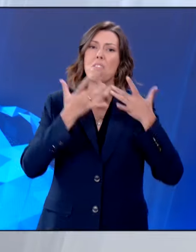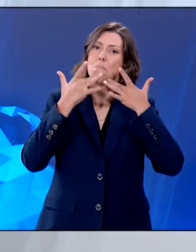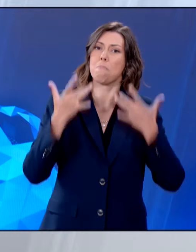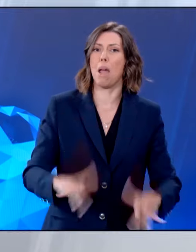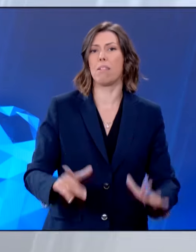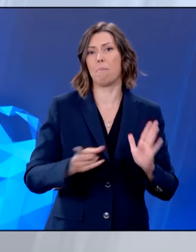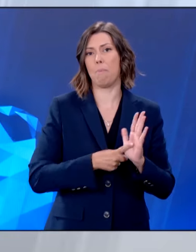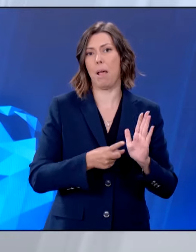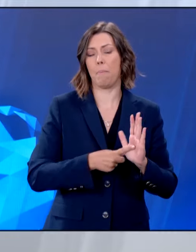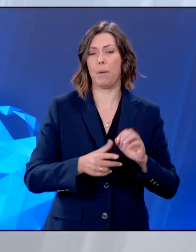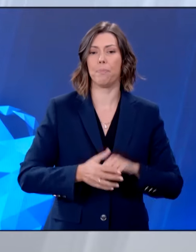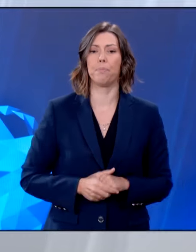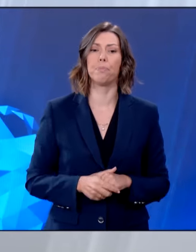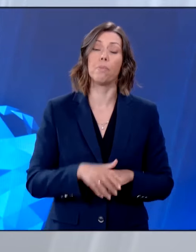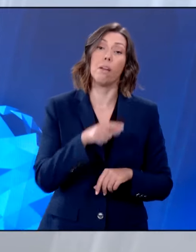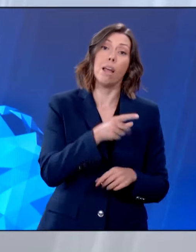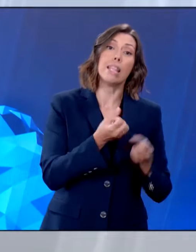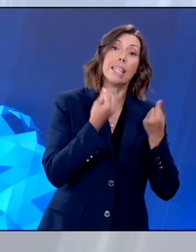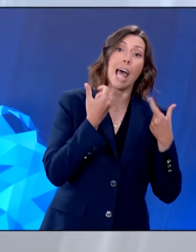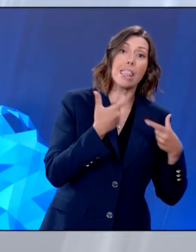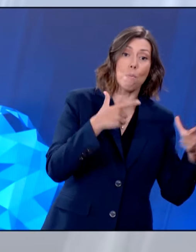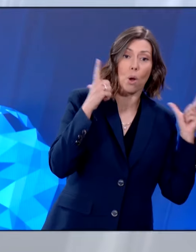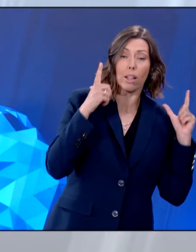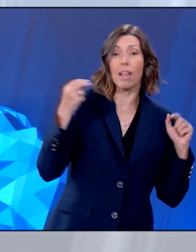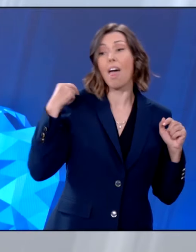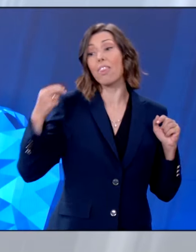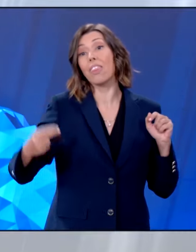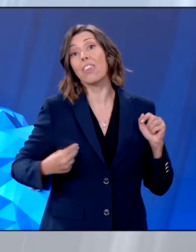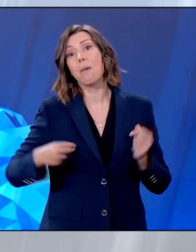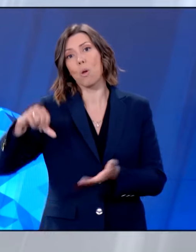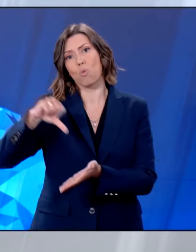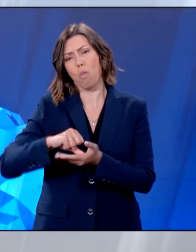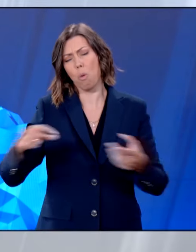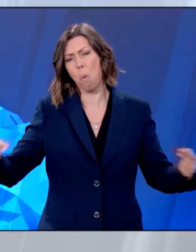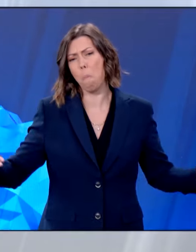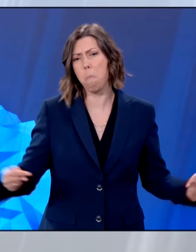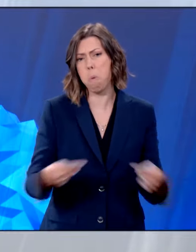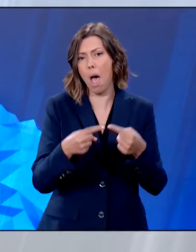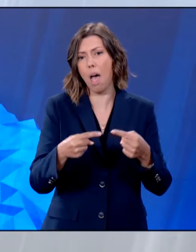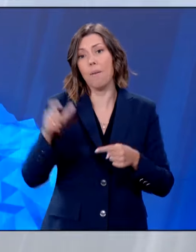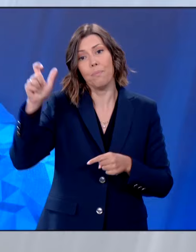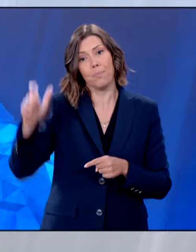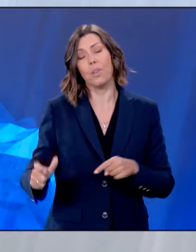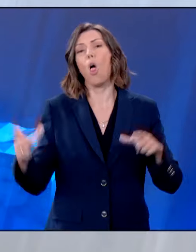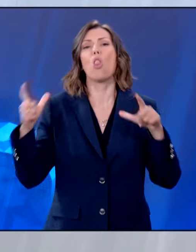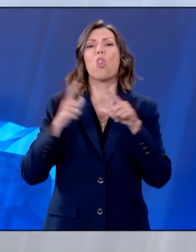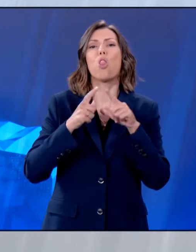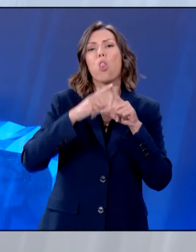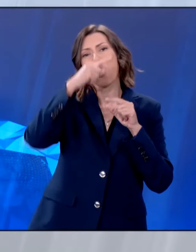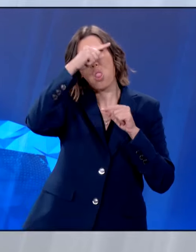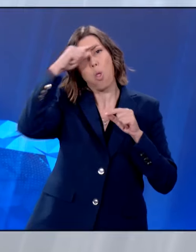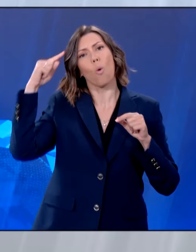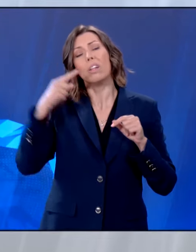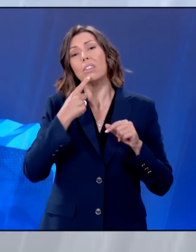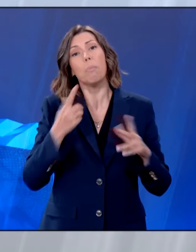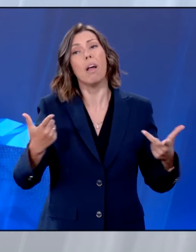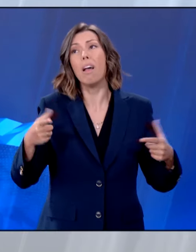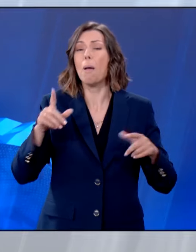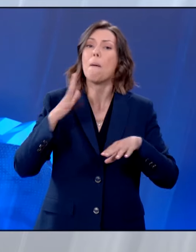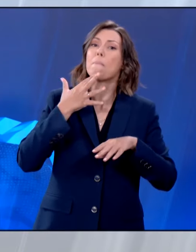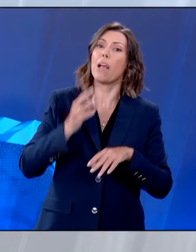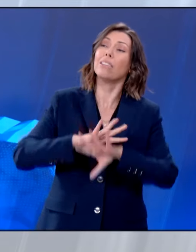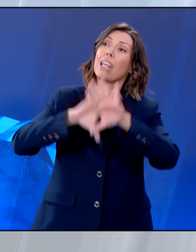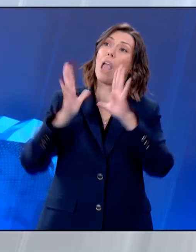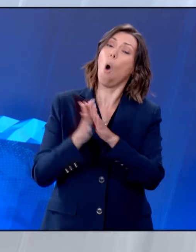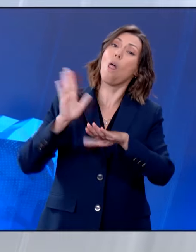συγκρούστηκαν Νέα Δημοκρατία και Δήμαρχος Αθηναίων. Δεν χωρούν πια δικαιολογίες. Η κλιματική κρίση δεν μπορεί να ξεπλένει άλλο την ανικανότητα και αναποτελεσματικότητα